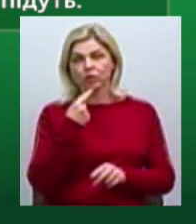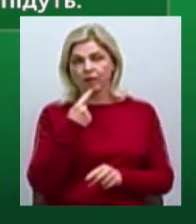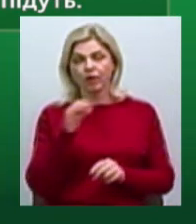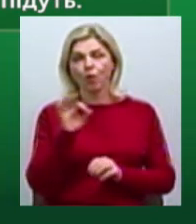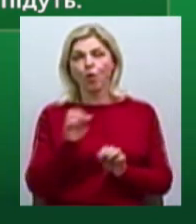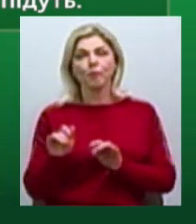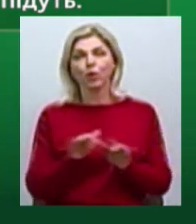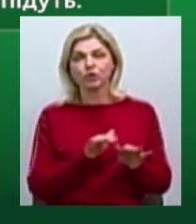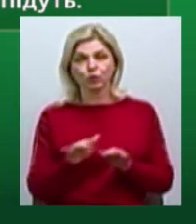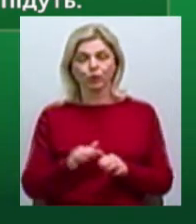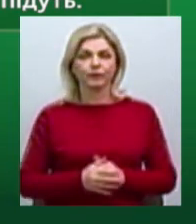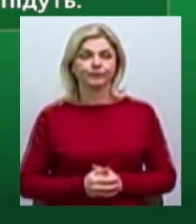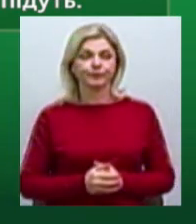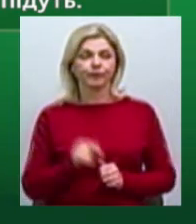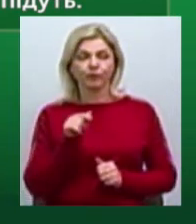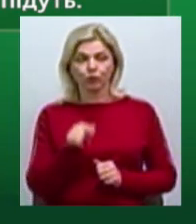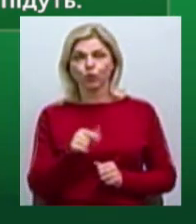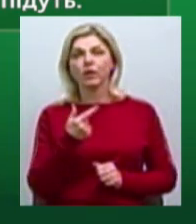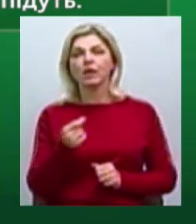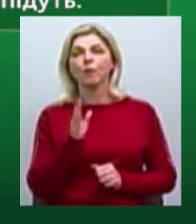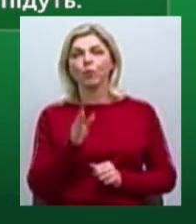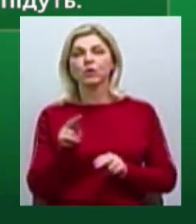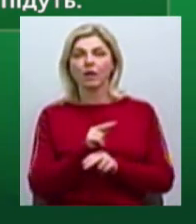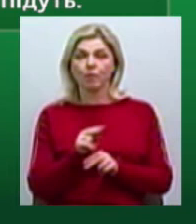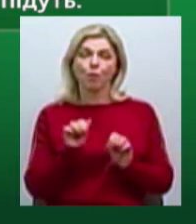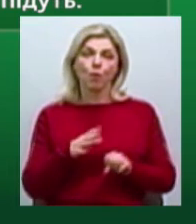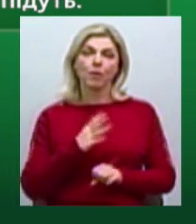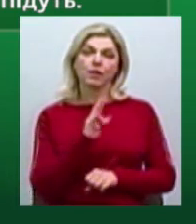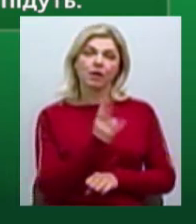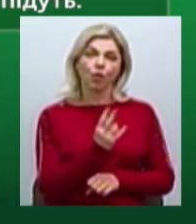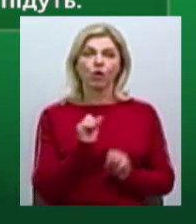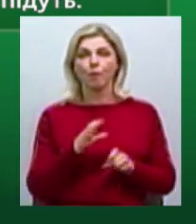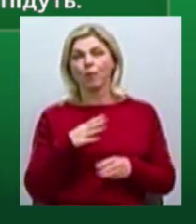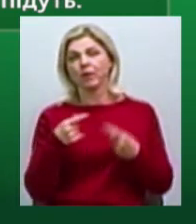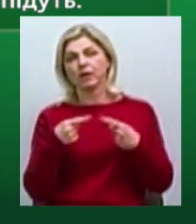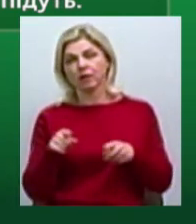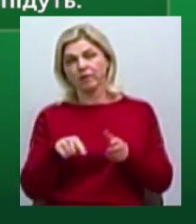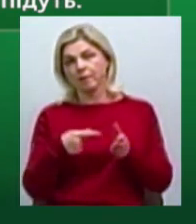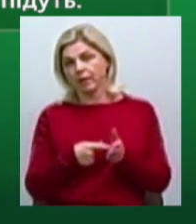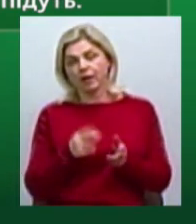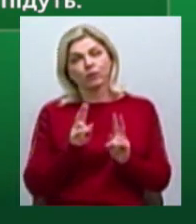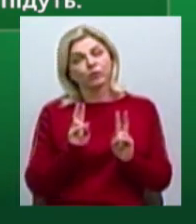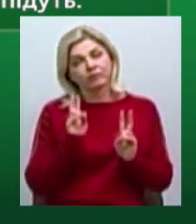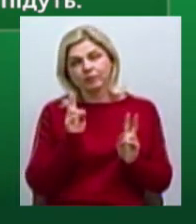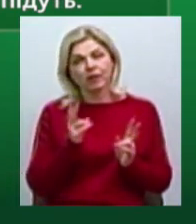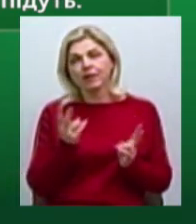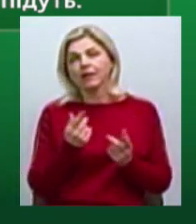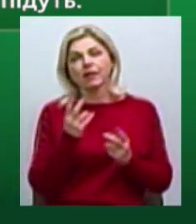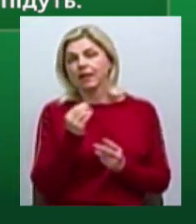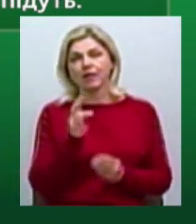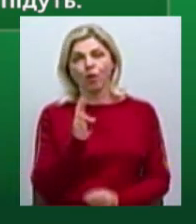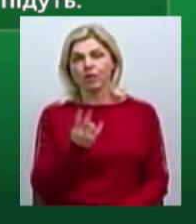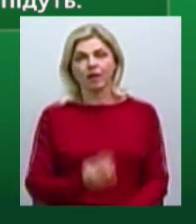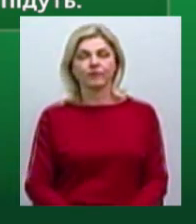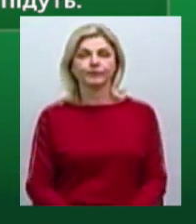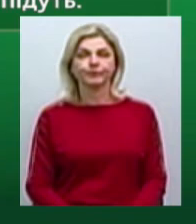там відбудеться ремонт. Може бути Миколаїв, а може бути і не Миколаїв. Хто виграє, яке підприємство виграє